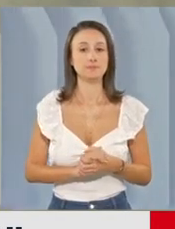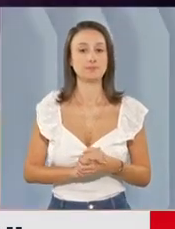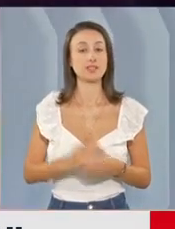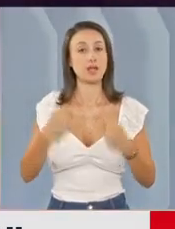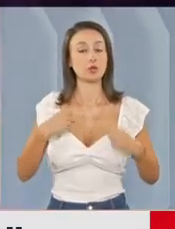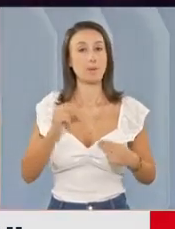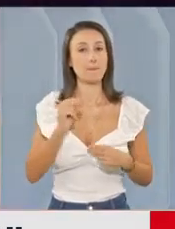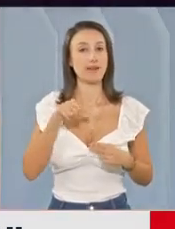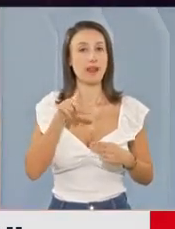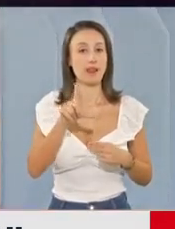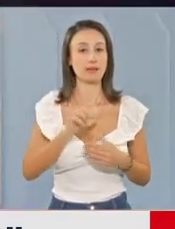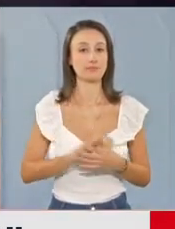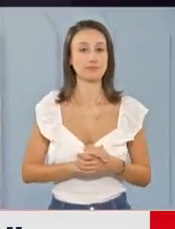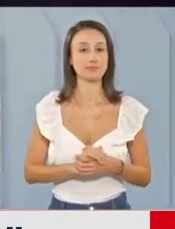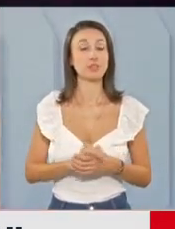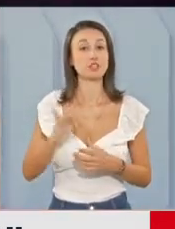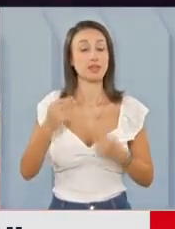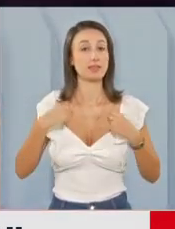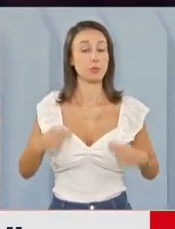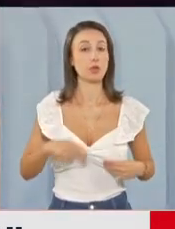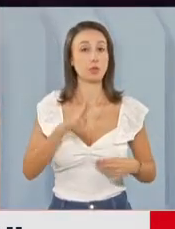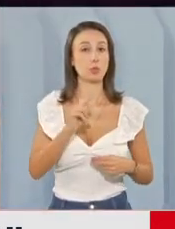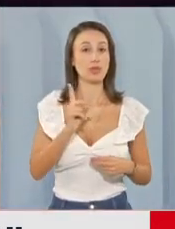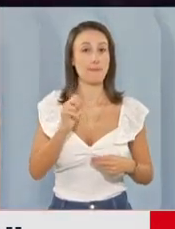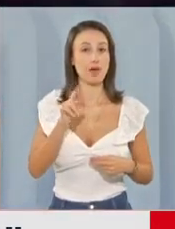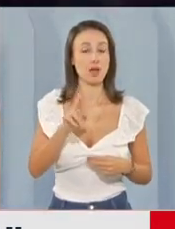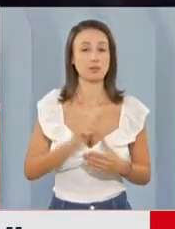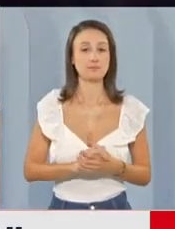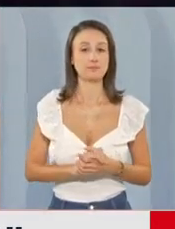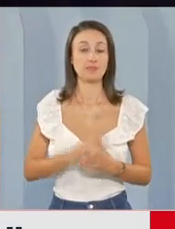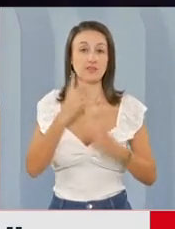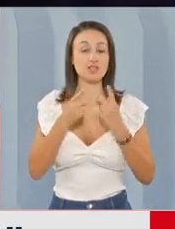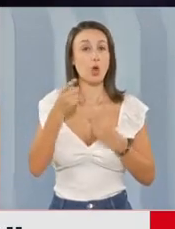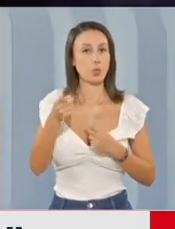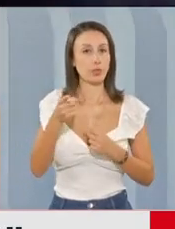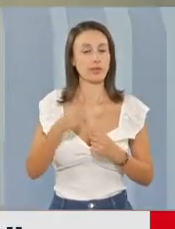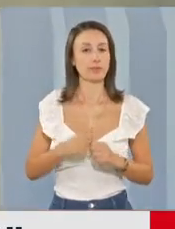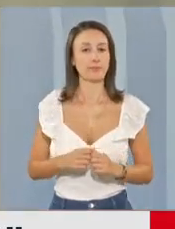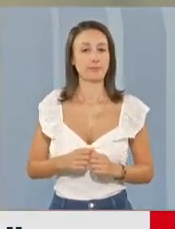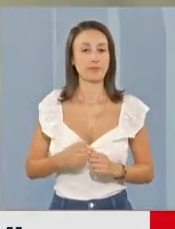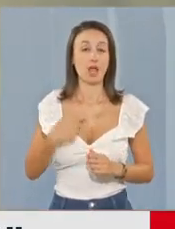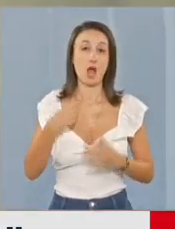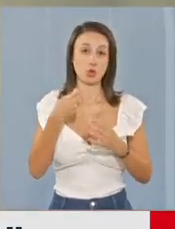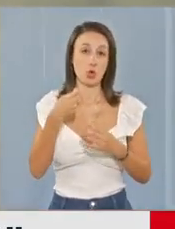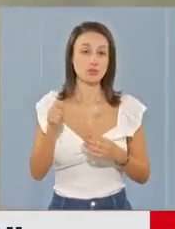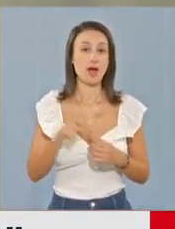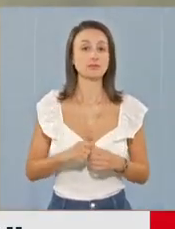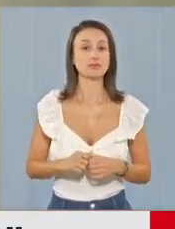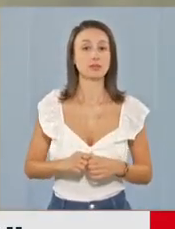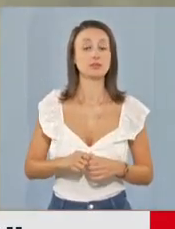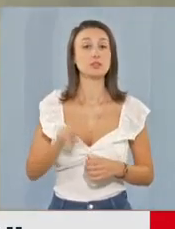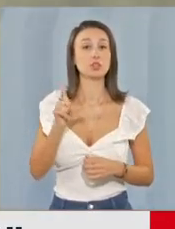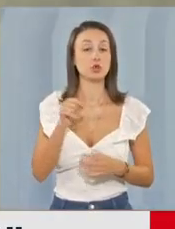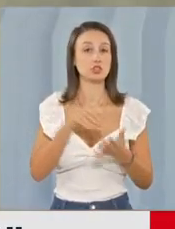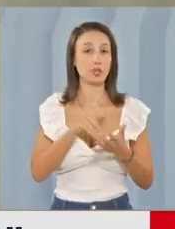senatorul PNL Eugen Țapu nazare și deputatul UDMR Ben de Șandor vizita lui antalystvan Laurent a costat Senatul aproximativ